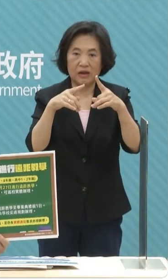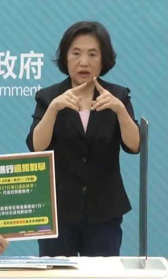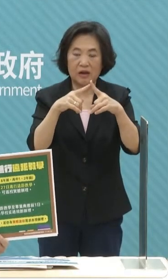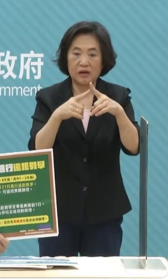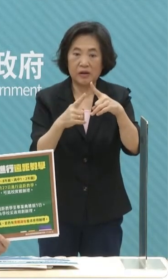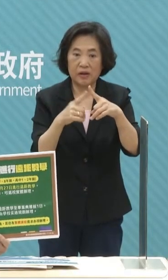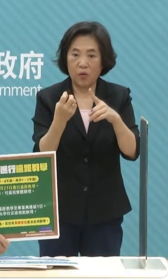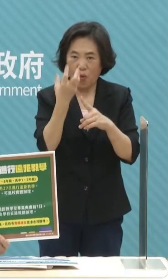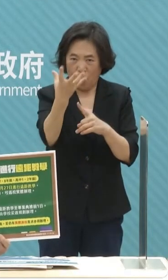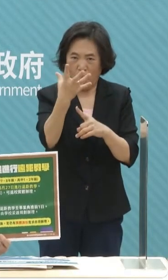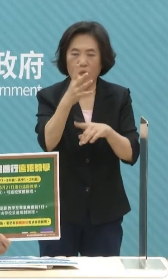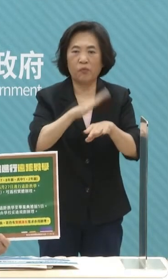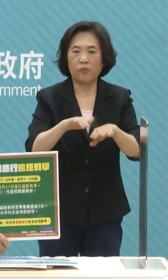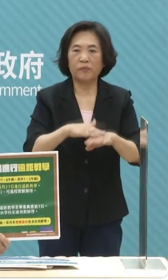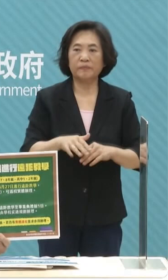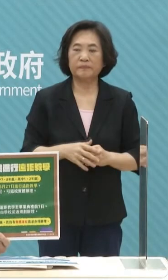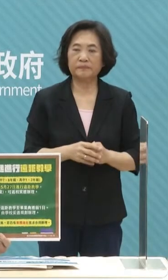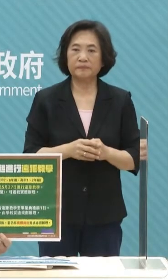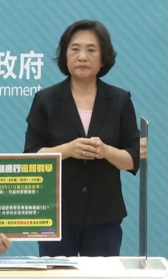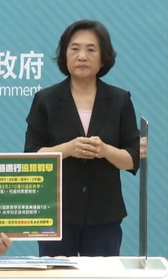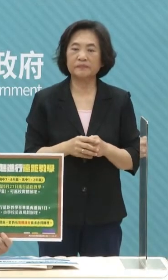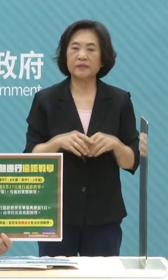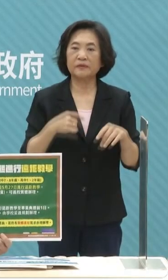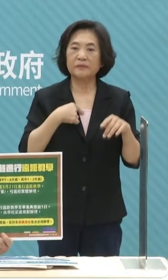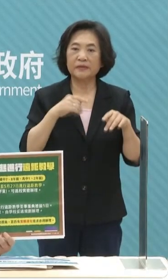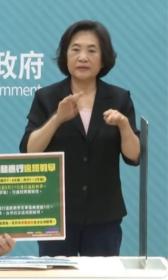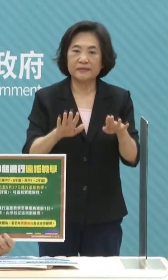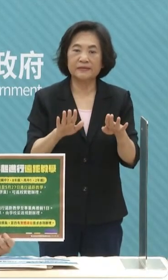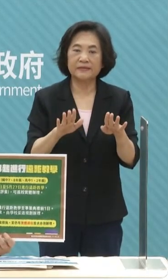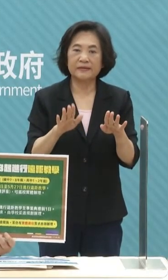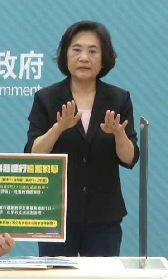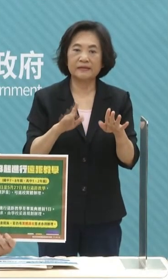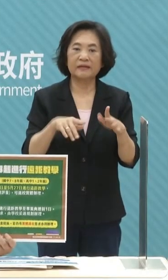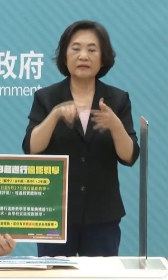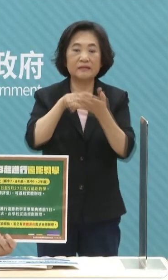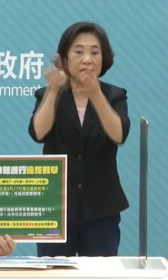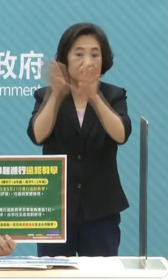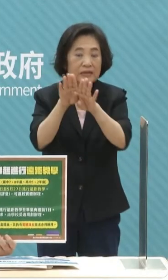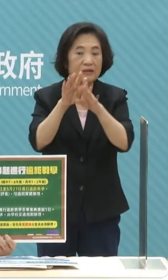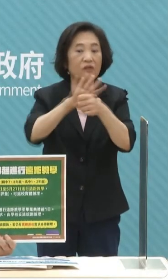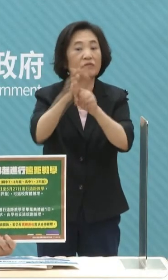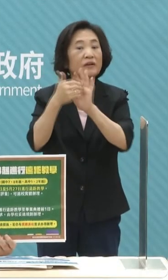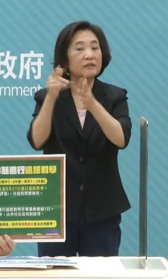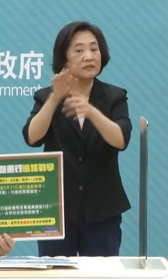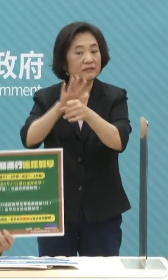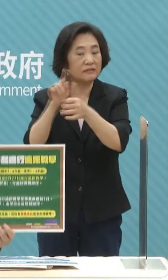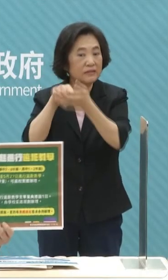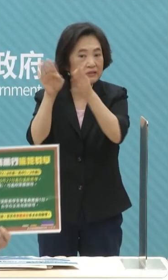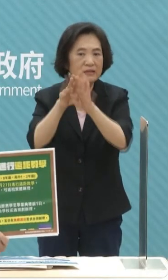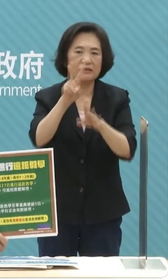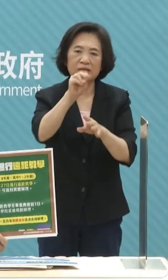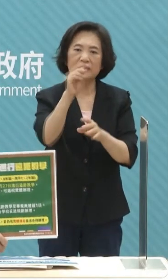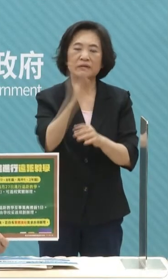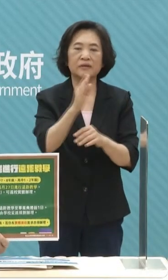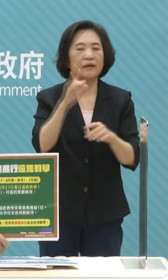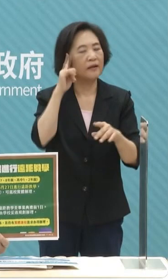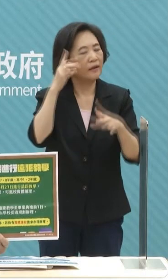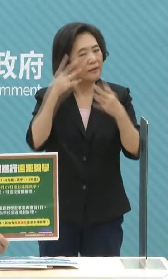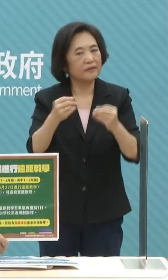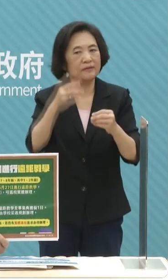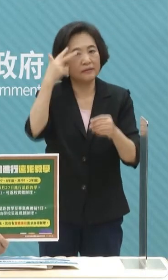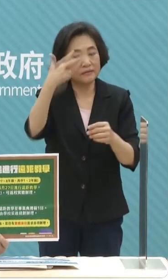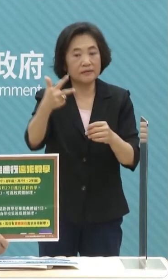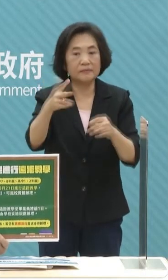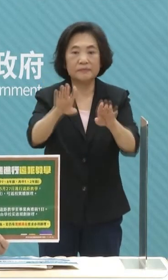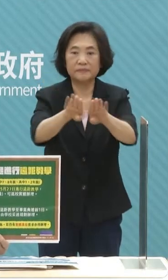所以结论是这样。既然实务上你知道哦，我们请防疫假的学生就已经20000人了，所以干脆这样，下个礼拜开始